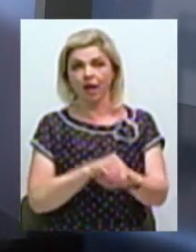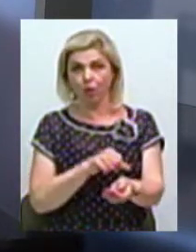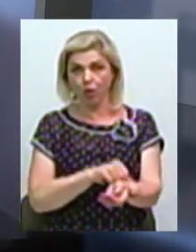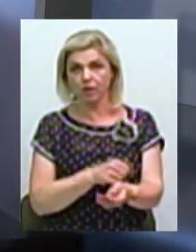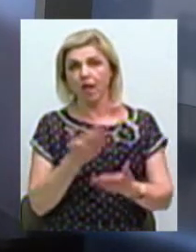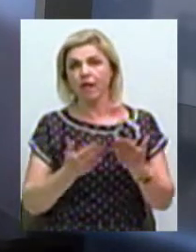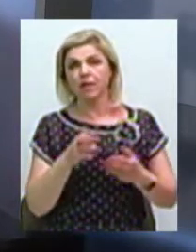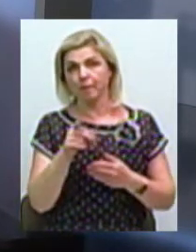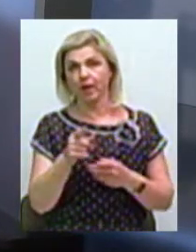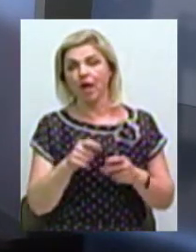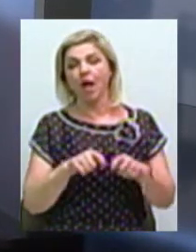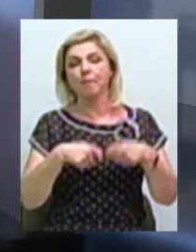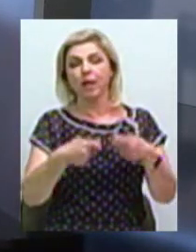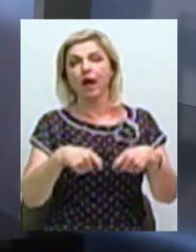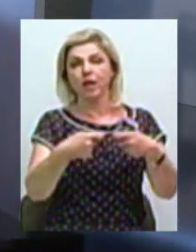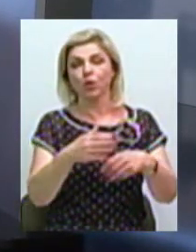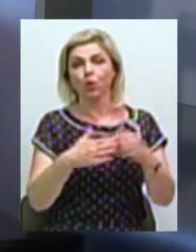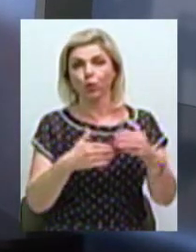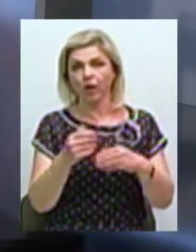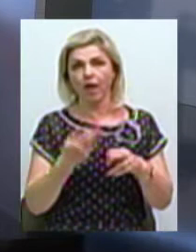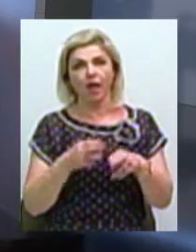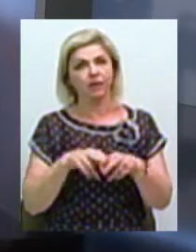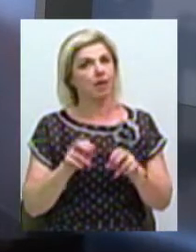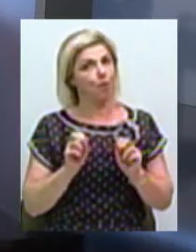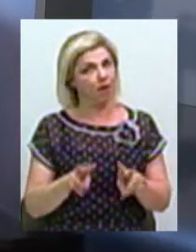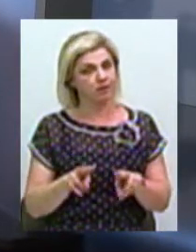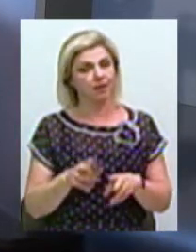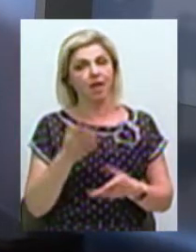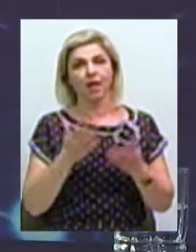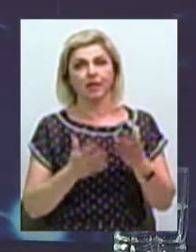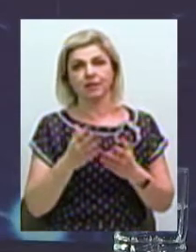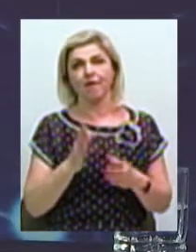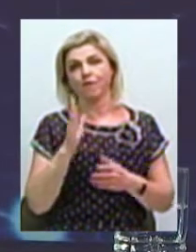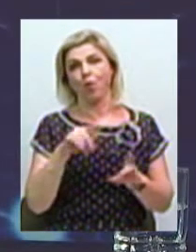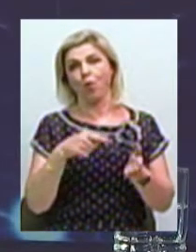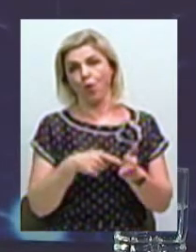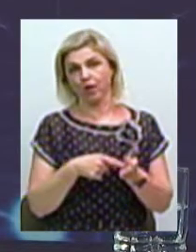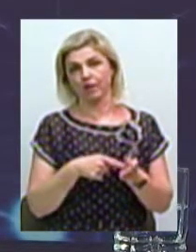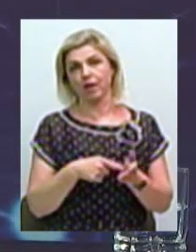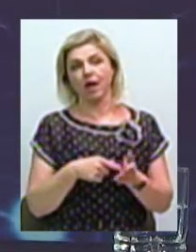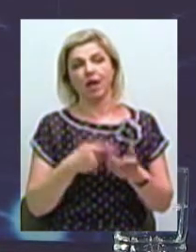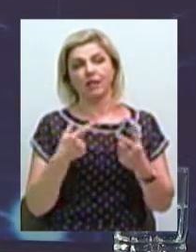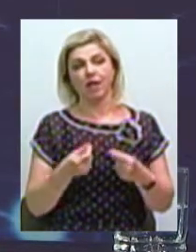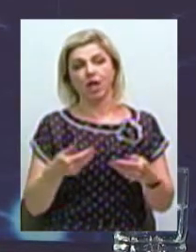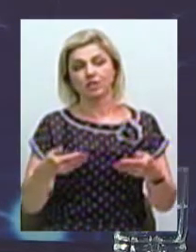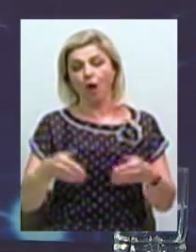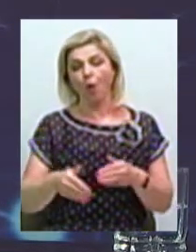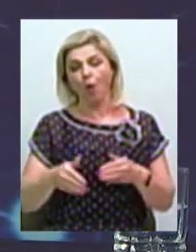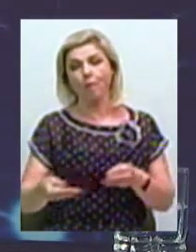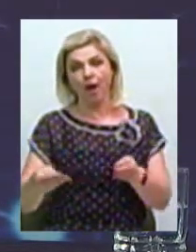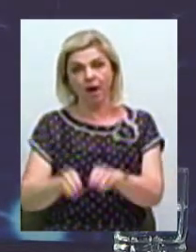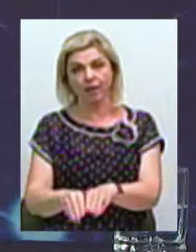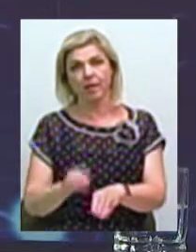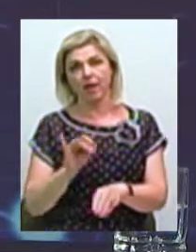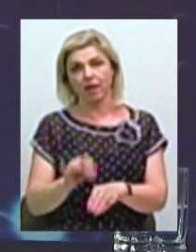переходило, допустим, из рук в руки, это не так безопасно, как если они, допустим, в городе где-то закопают или там